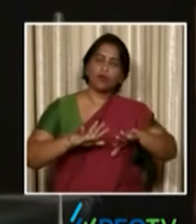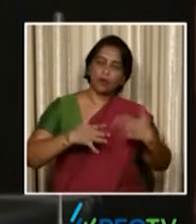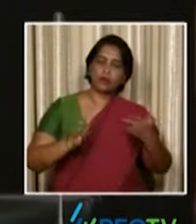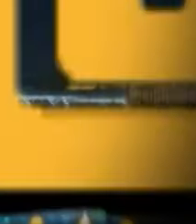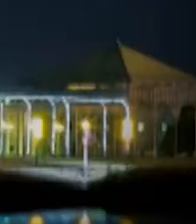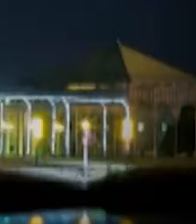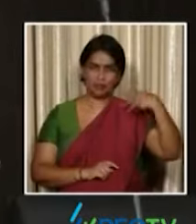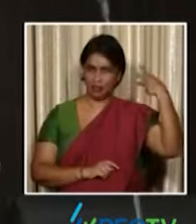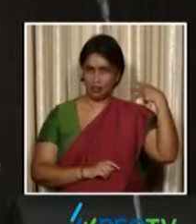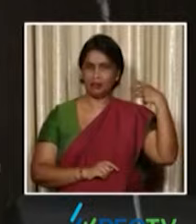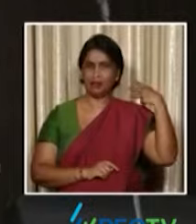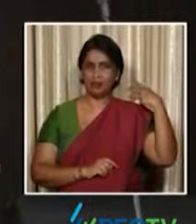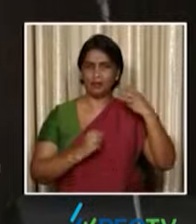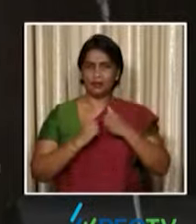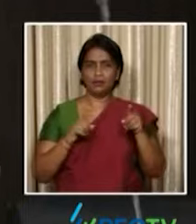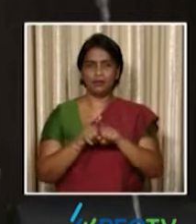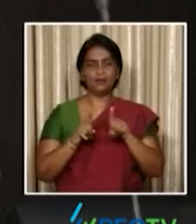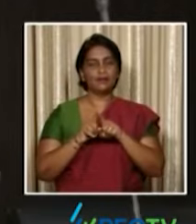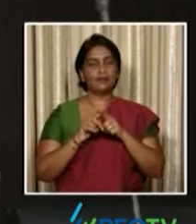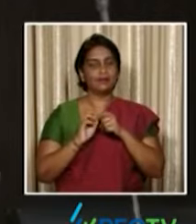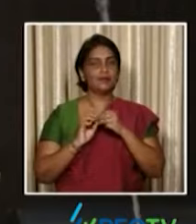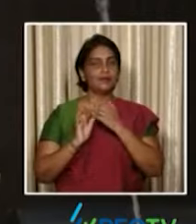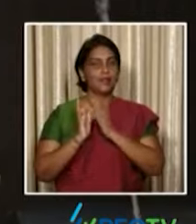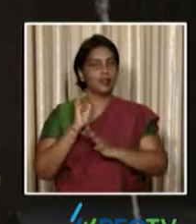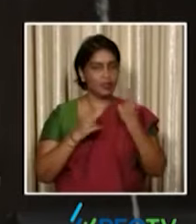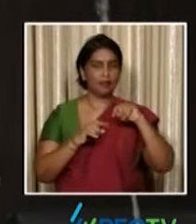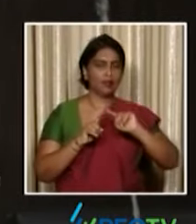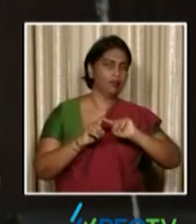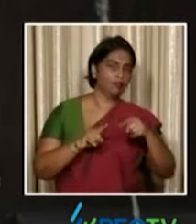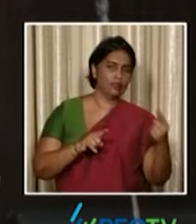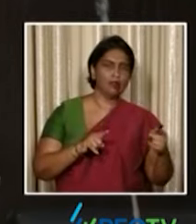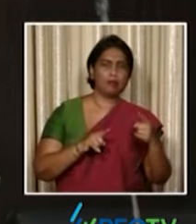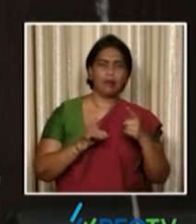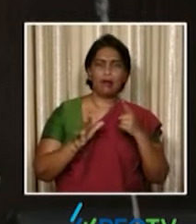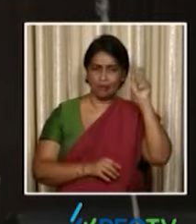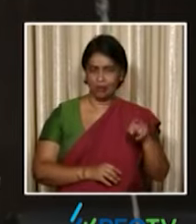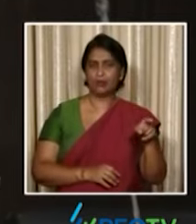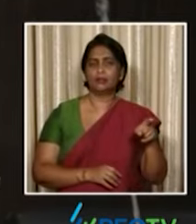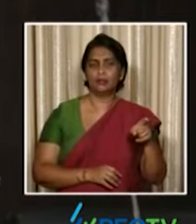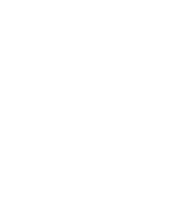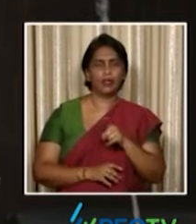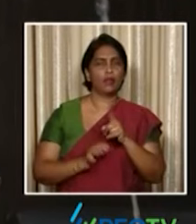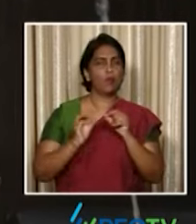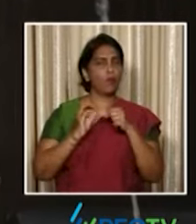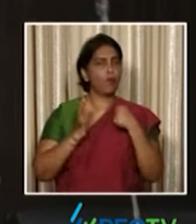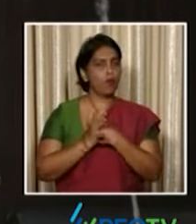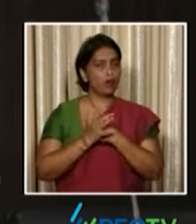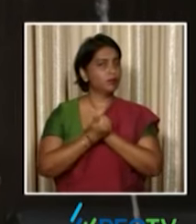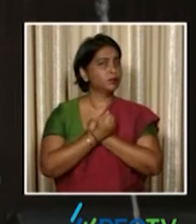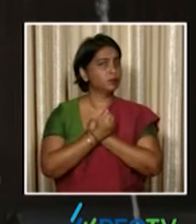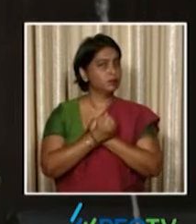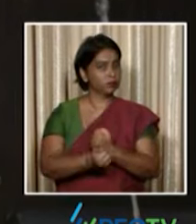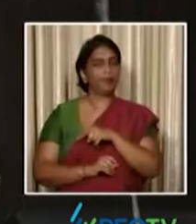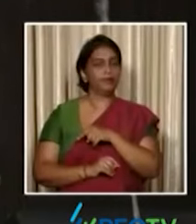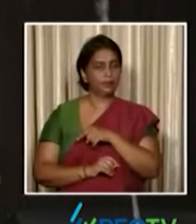එක්ක හිටපු අමාත්‍ය මනුෂ්‍ය නානයක්කාරයි අස්ලම් කියලා පුද්ගලයෙකුයි වැලිකඩ රිමාන්ඩ්